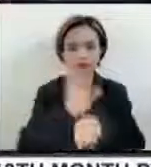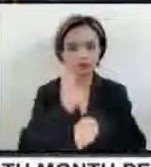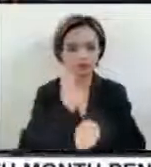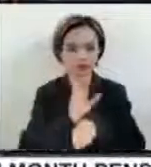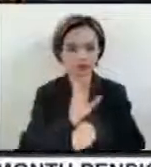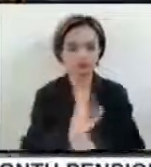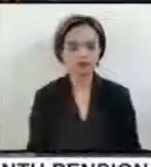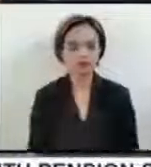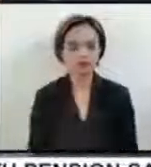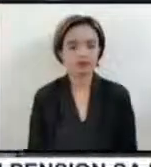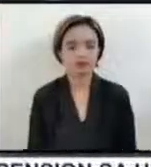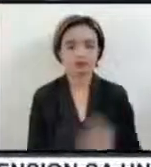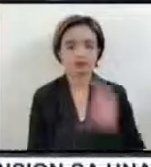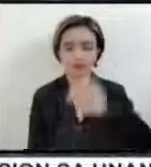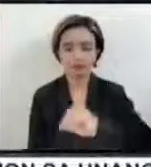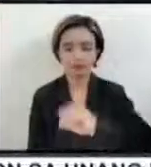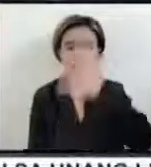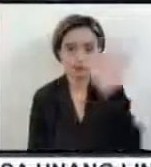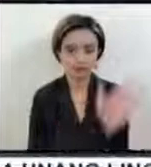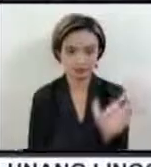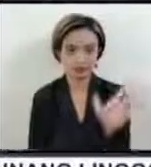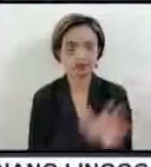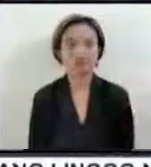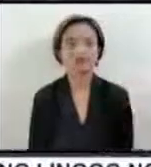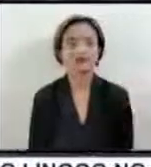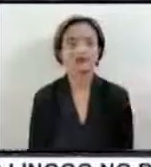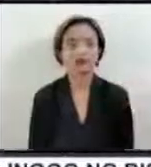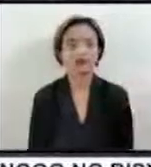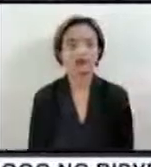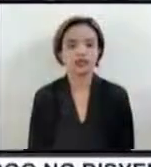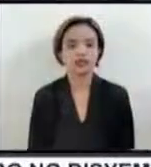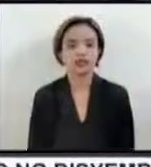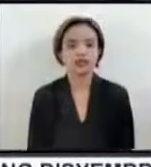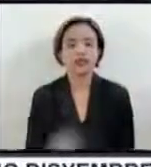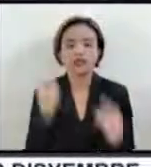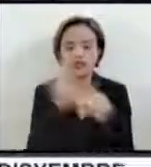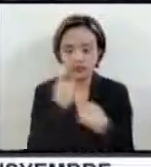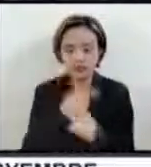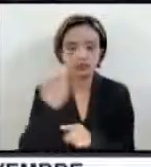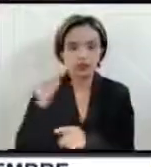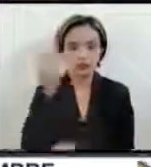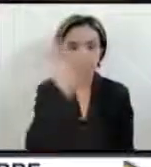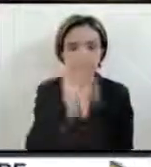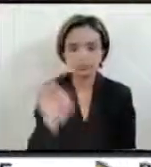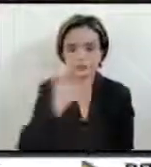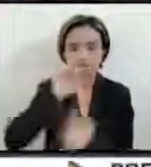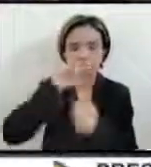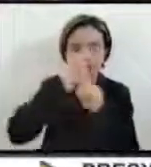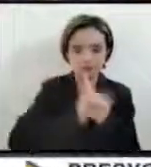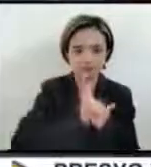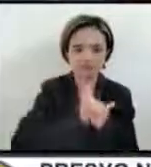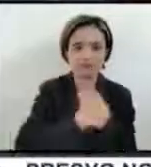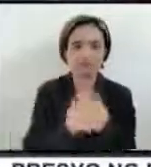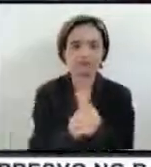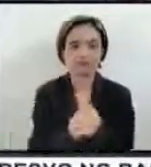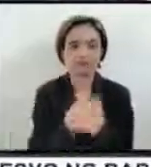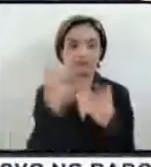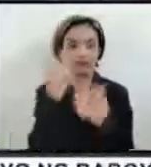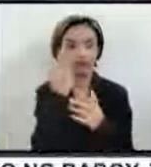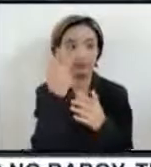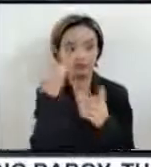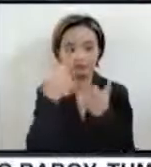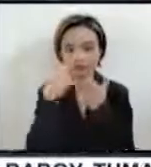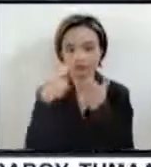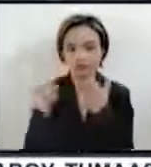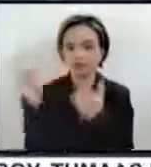Rise and shine Pilipinas, Dayan. Tama ka dyan, first Friday of the month na naman, kaya atin silipin ang sitwasyon